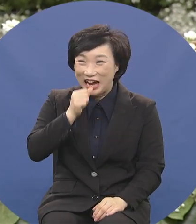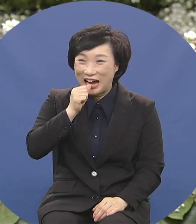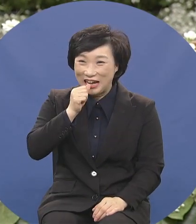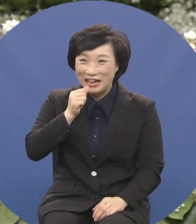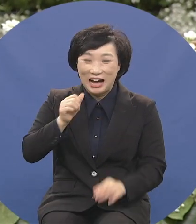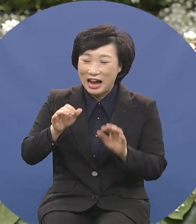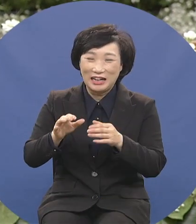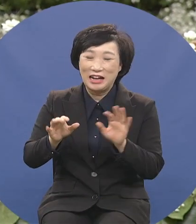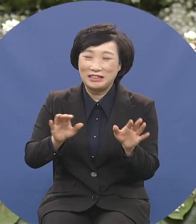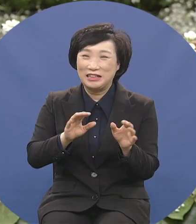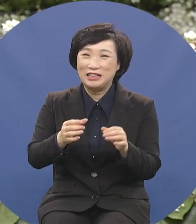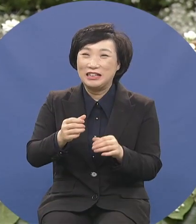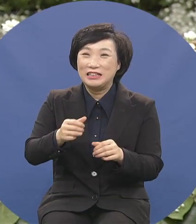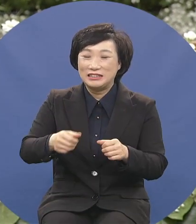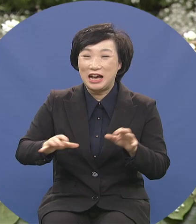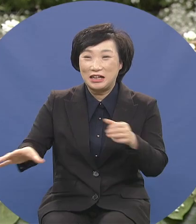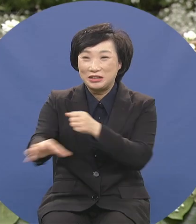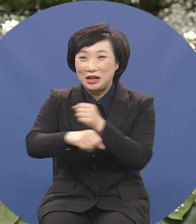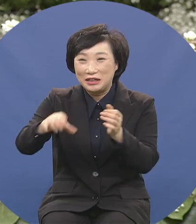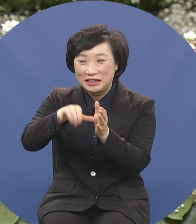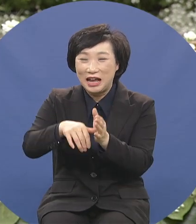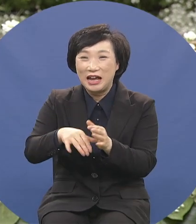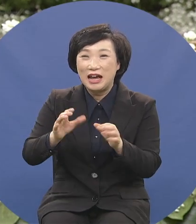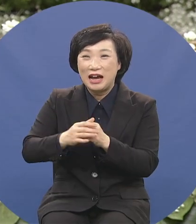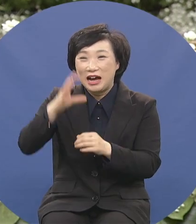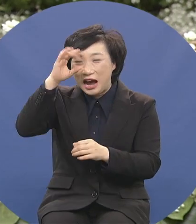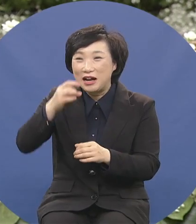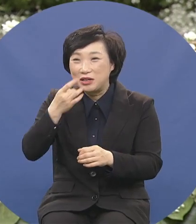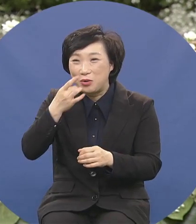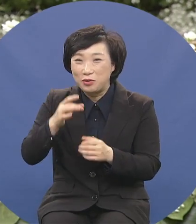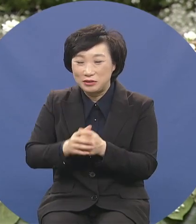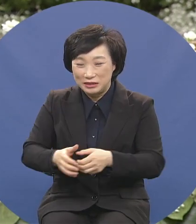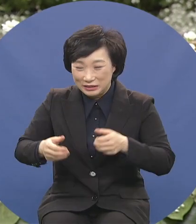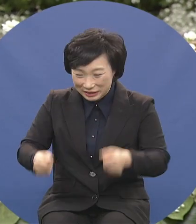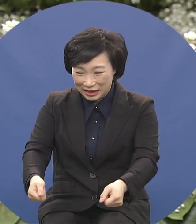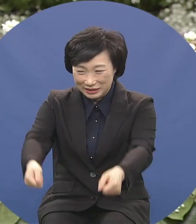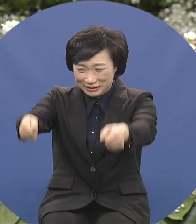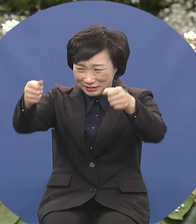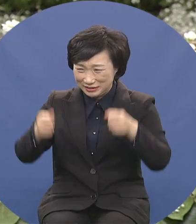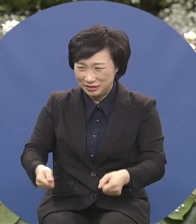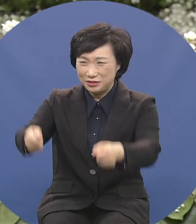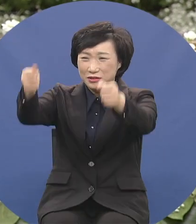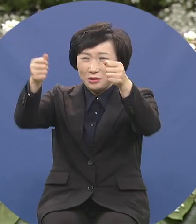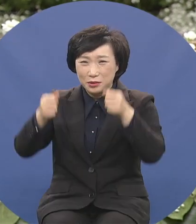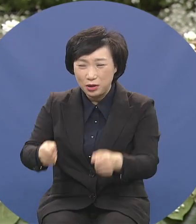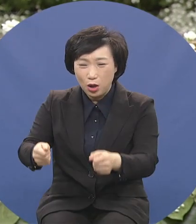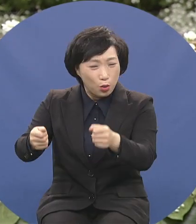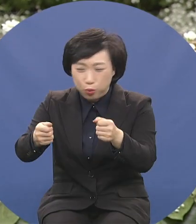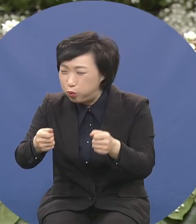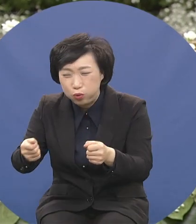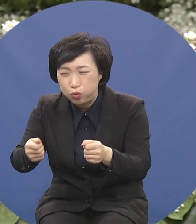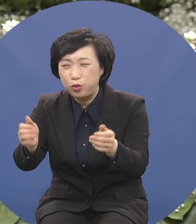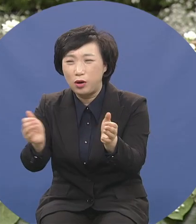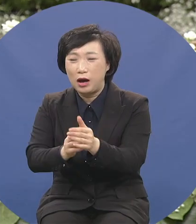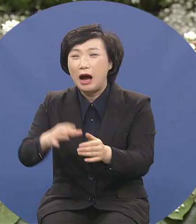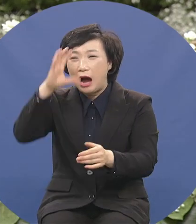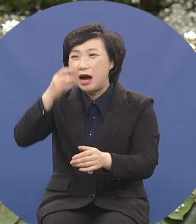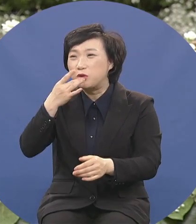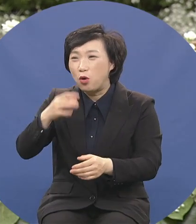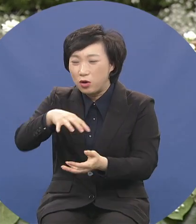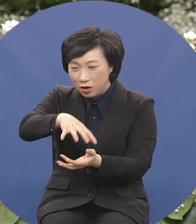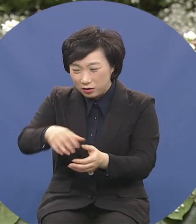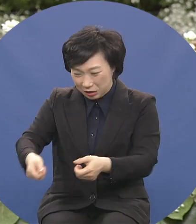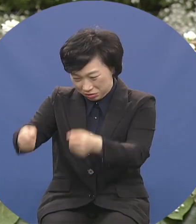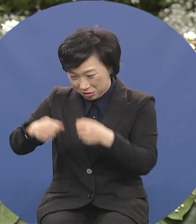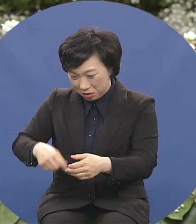자기 타작마당을 정하게 하사 알곡은 모아 곡간에 들이고 쭉정이는